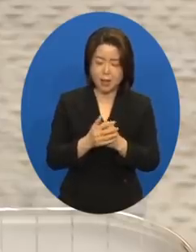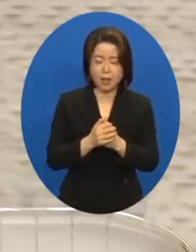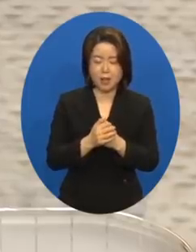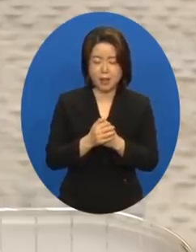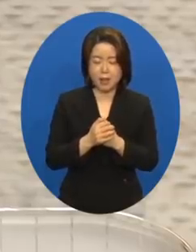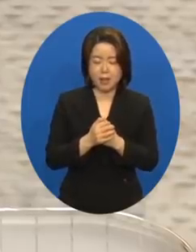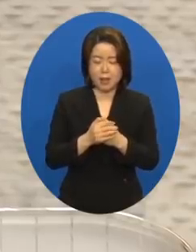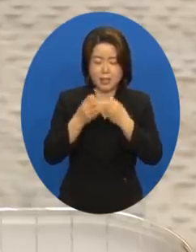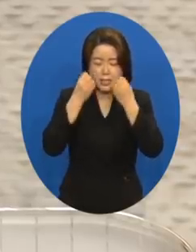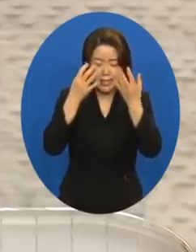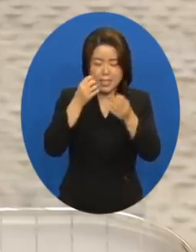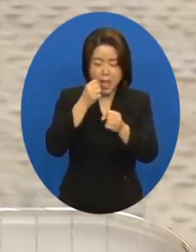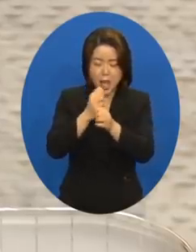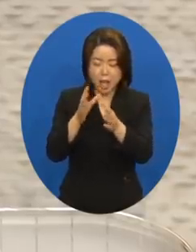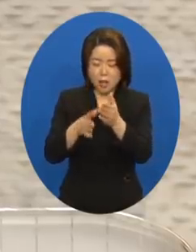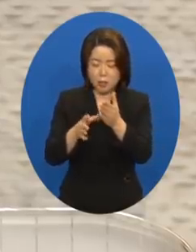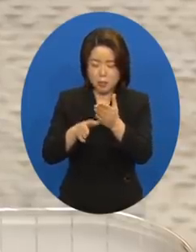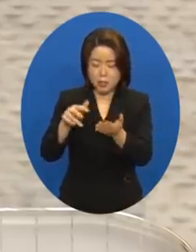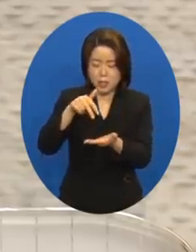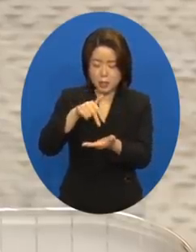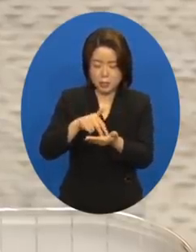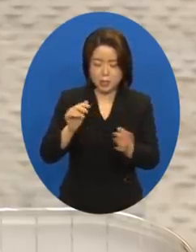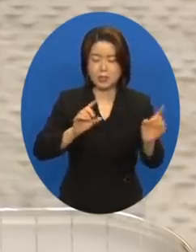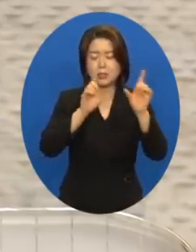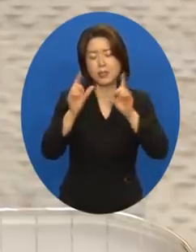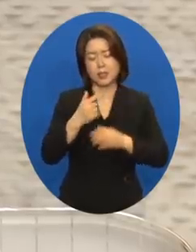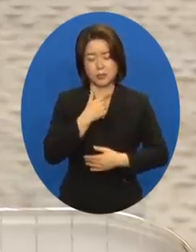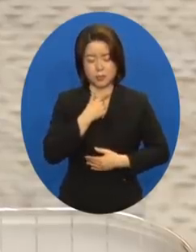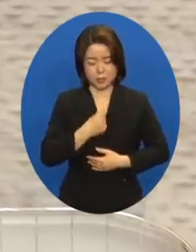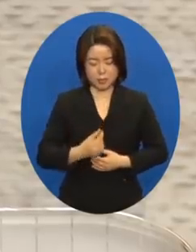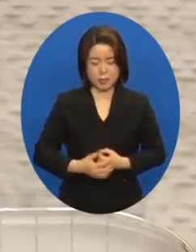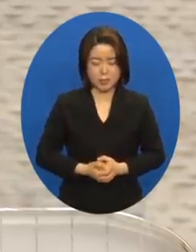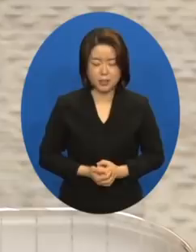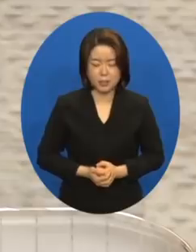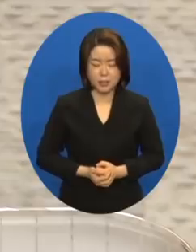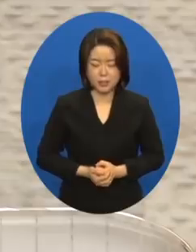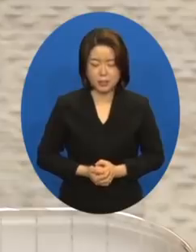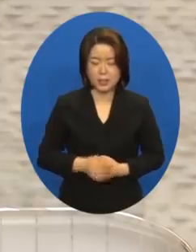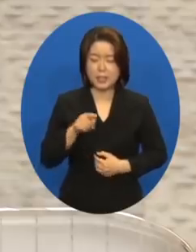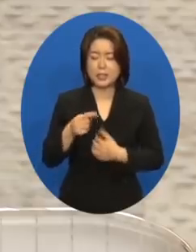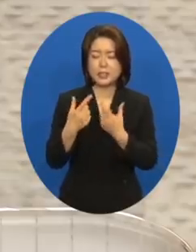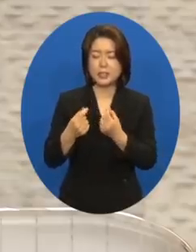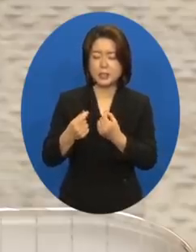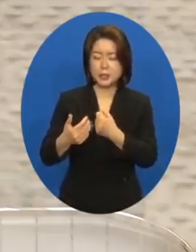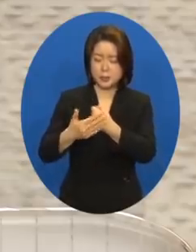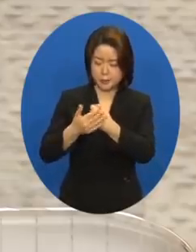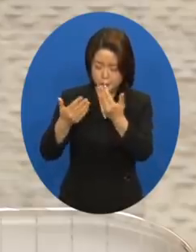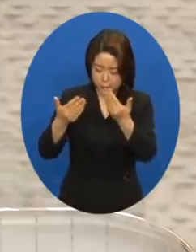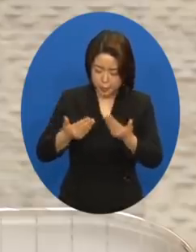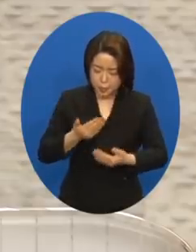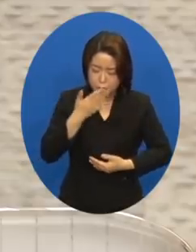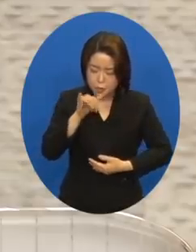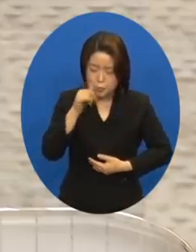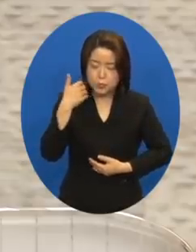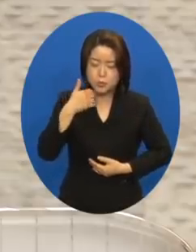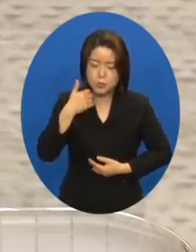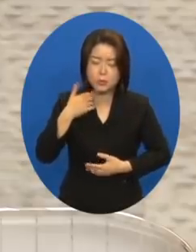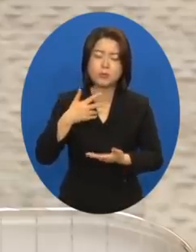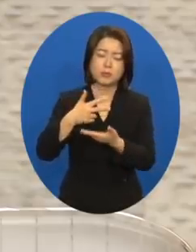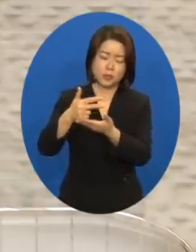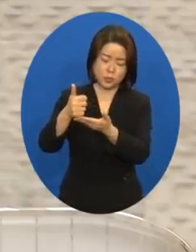새로운 피조물로서 그렇게 살게 원합니다 그렇게 해주실 수 있는 분 도 주님이십니다